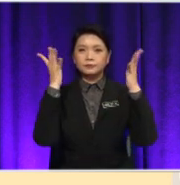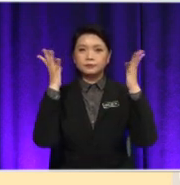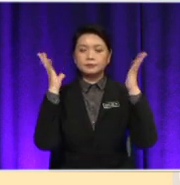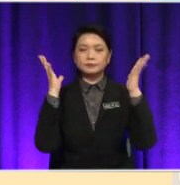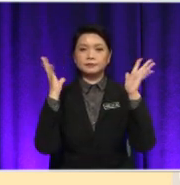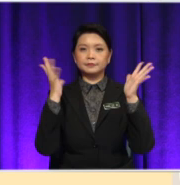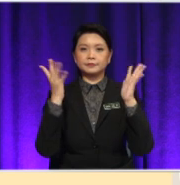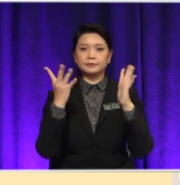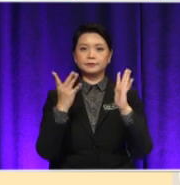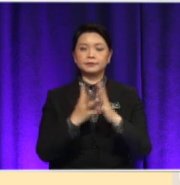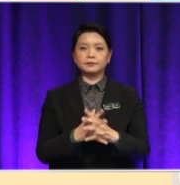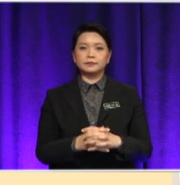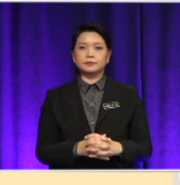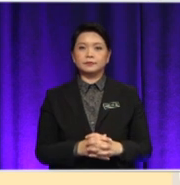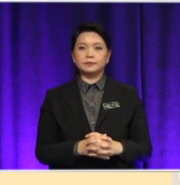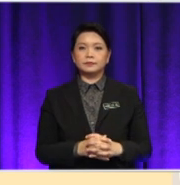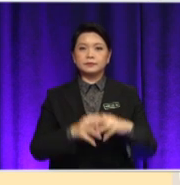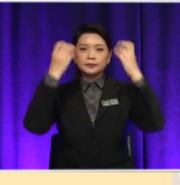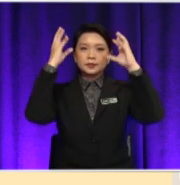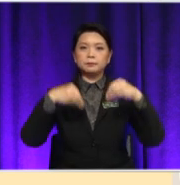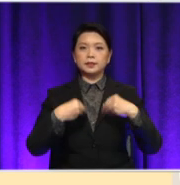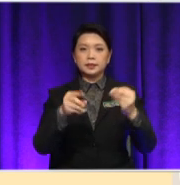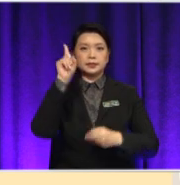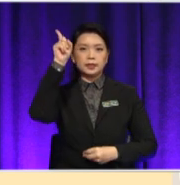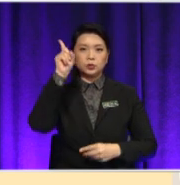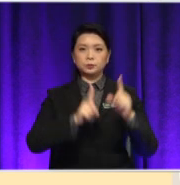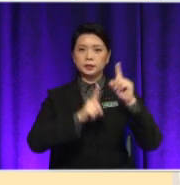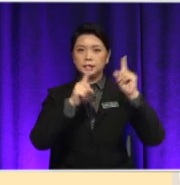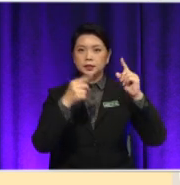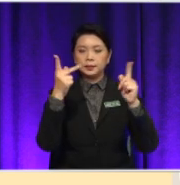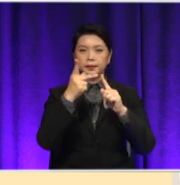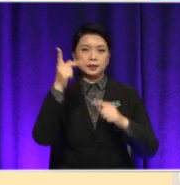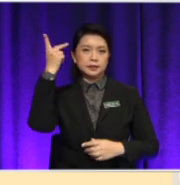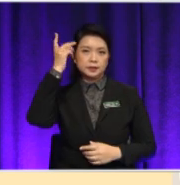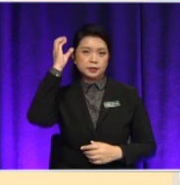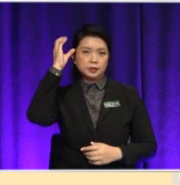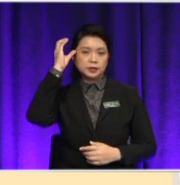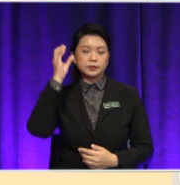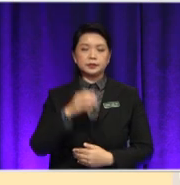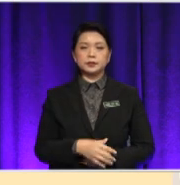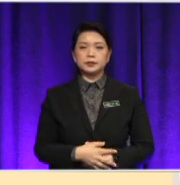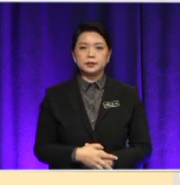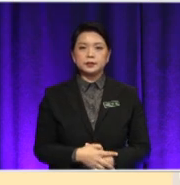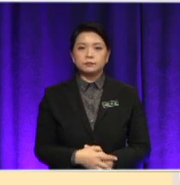Betul. Cikgu bagi satu bintang kepada Chandra. Alright. Betul ni. Ini ada keadaan yang dia